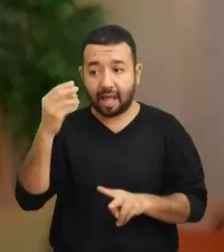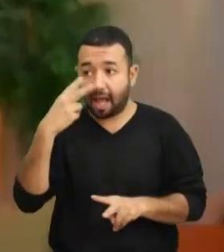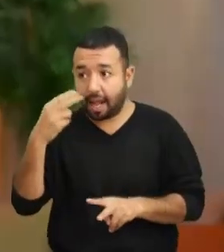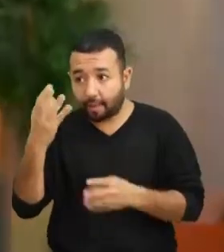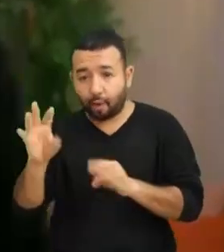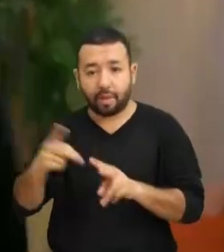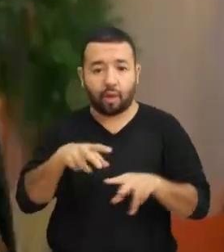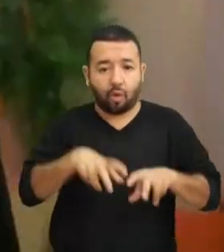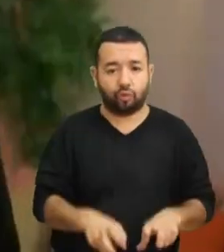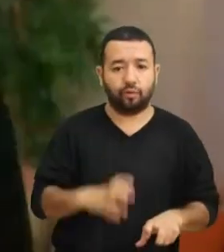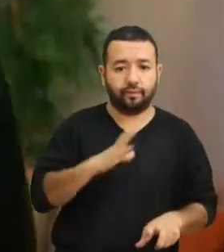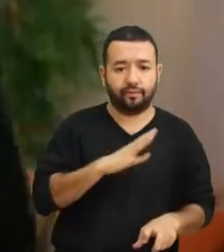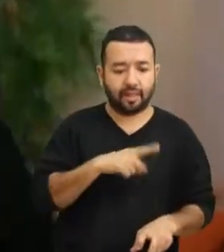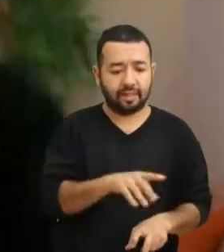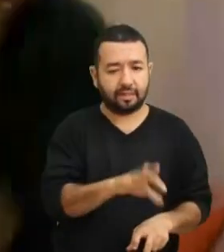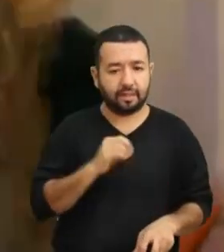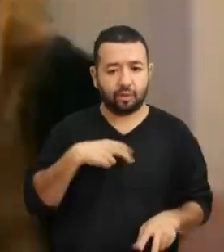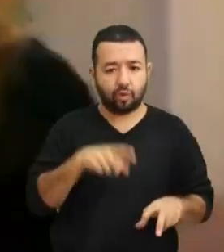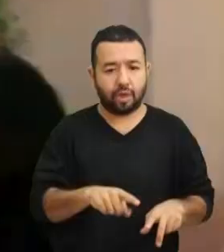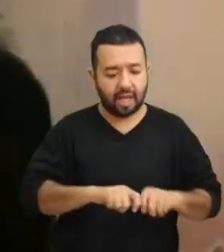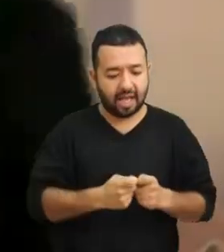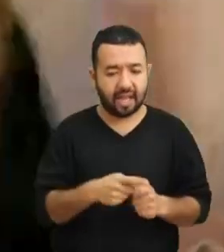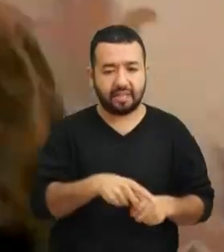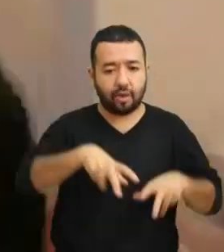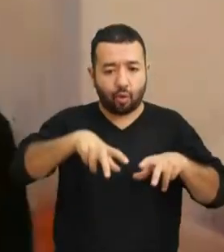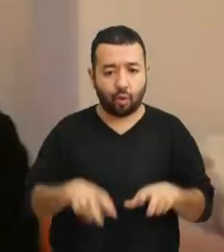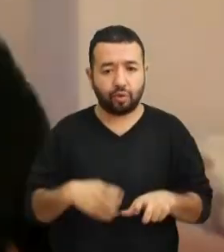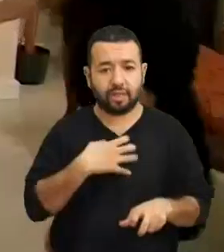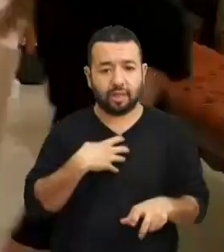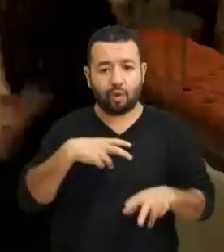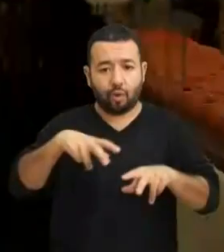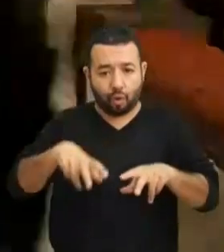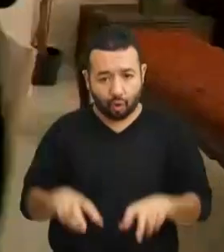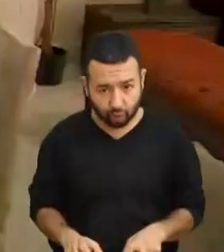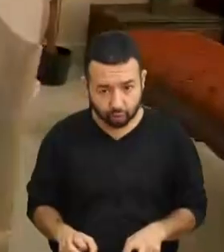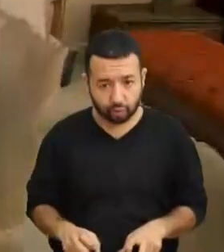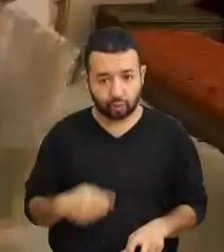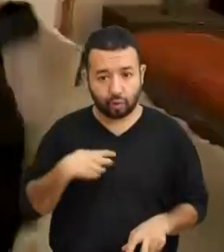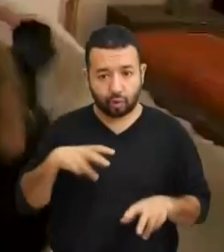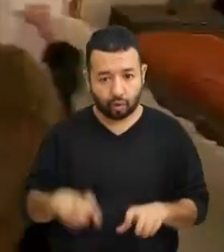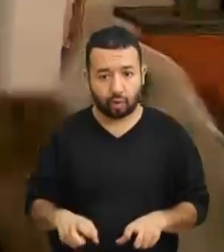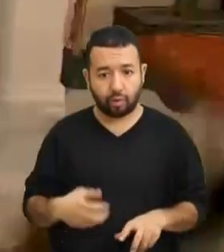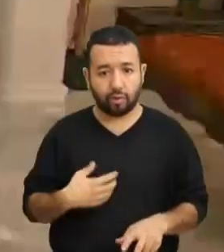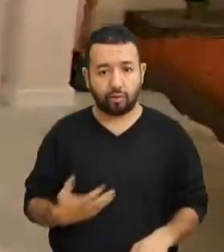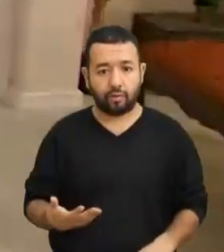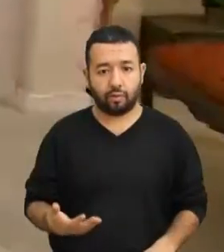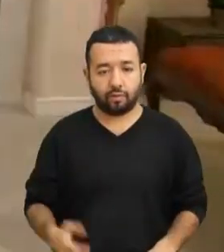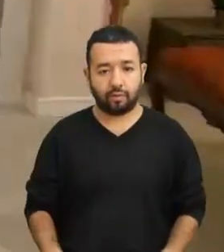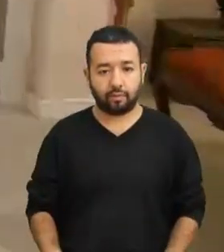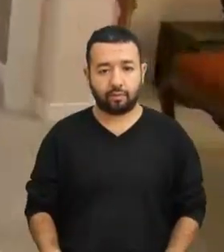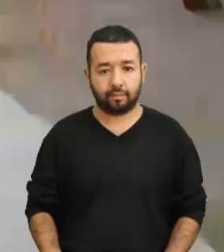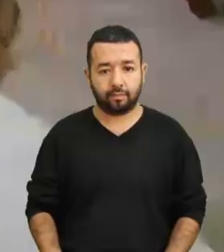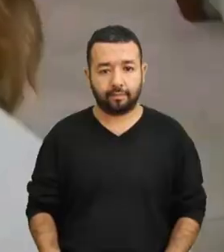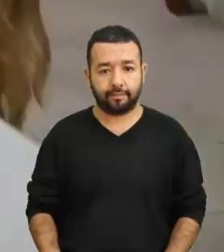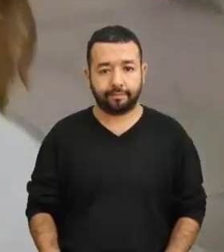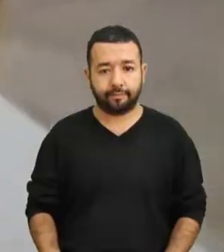ağlıyor olmasaydı resmen bunu seçecekti. Bu kırık olan sandalyeyi kendinden emin bir şekilde. Eğer bu sandalyeyi bu şekilde... Allah!